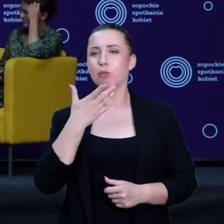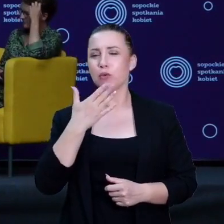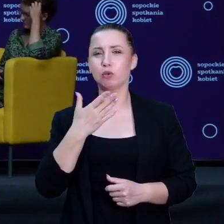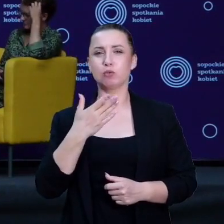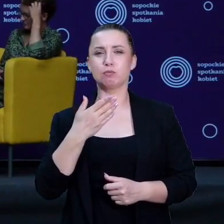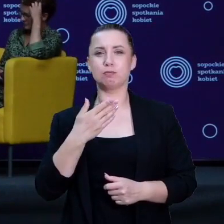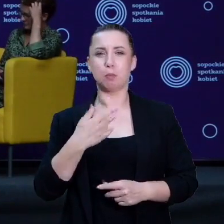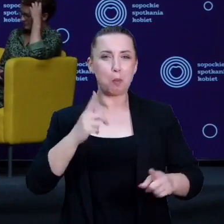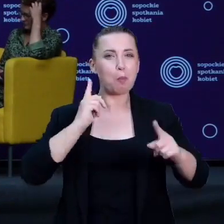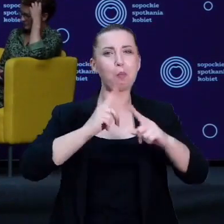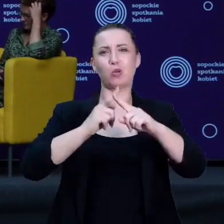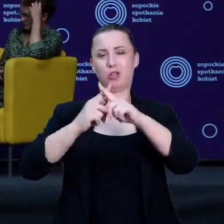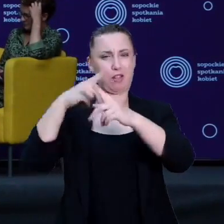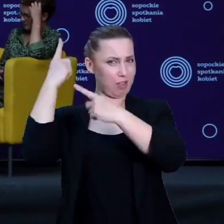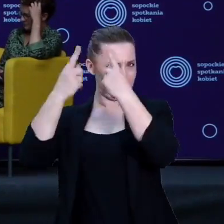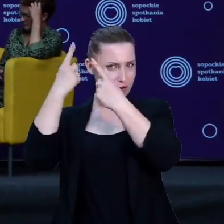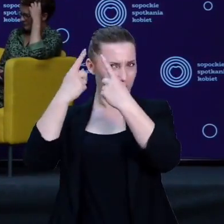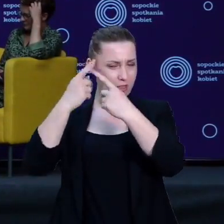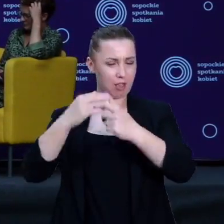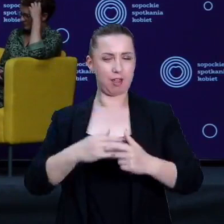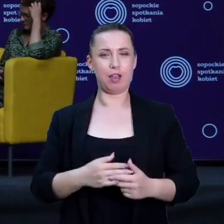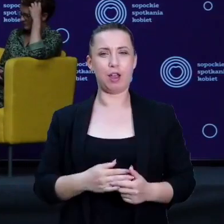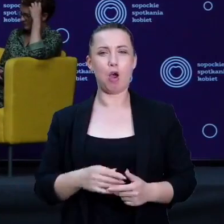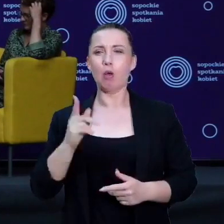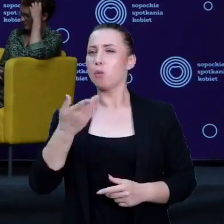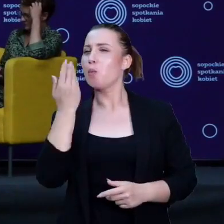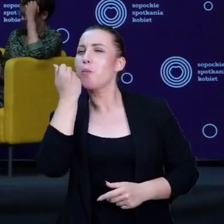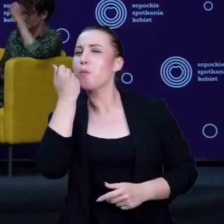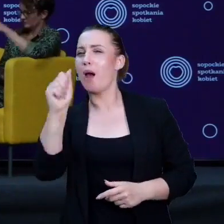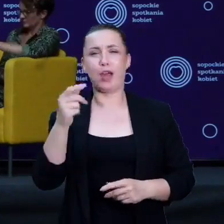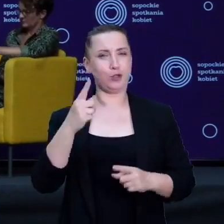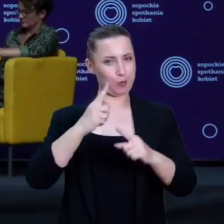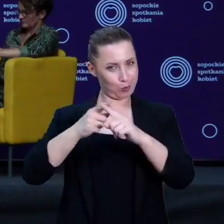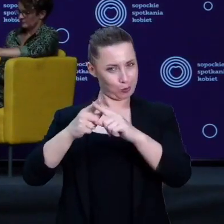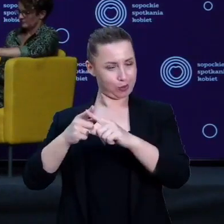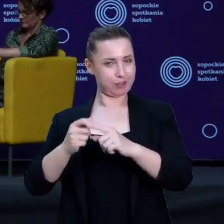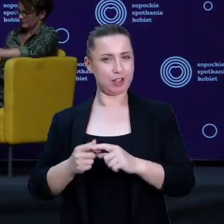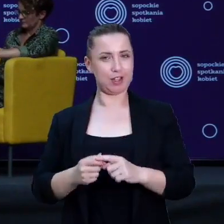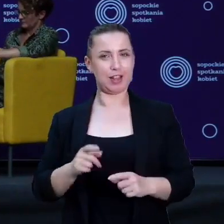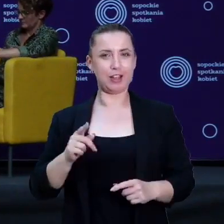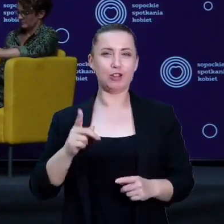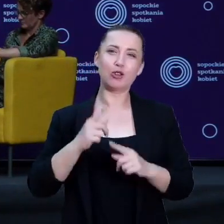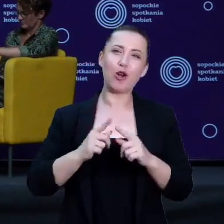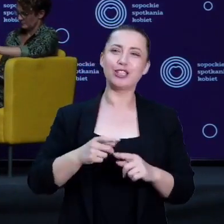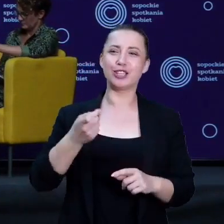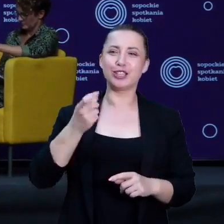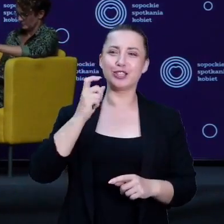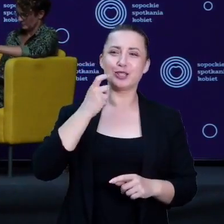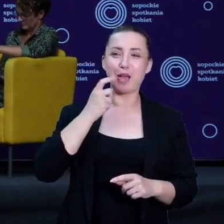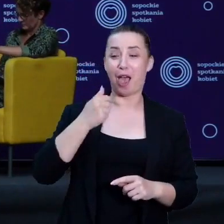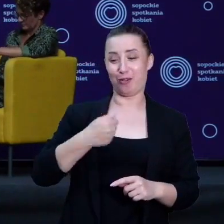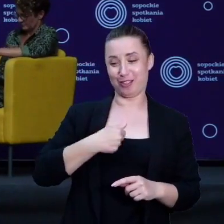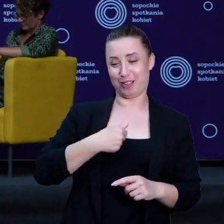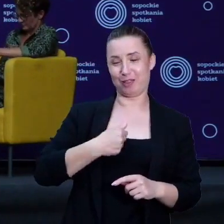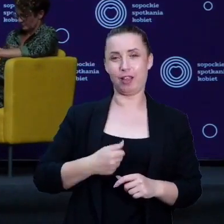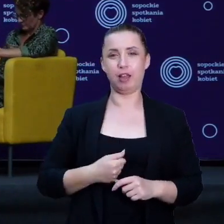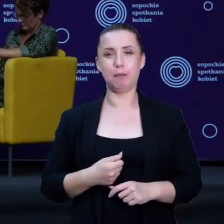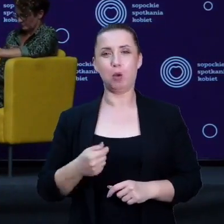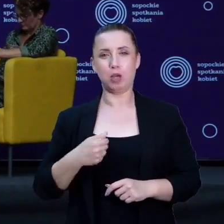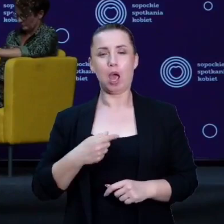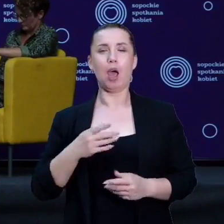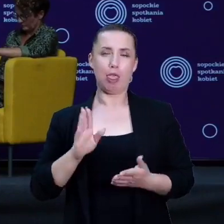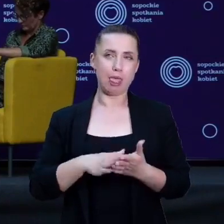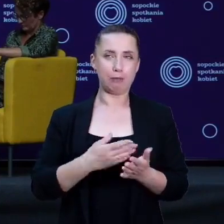połowy pełną, więc był taki pozytywny. Zawsze się lekko ze mnie śmiał, że mówił mi, że jak idę do